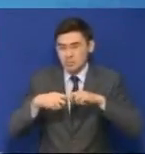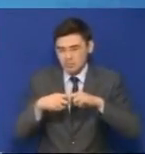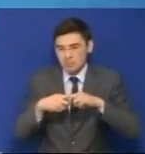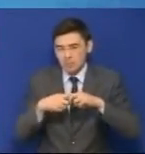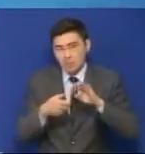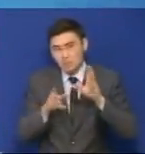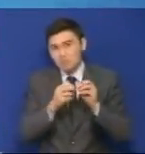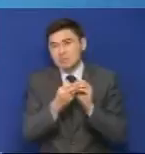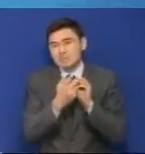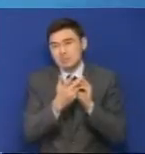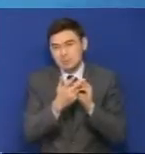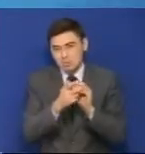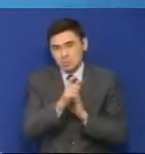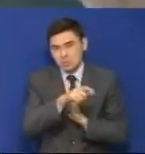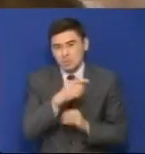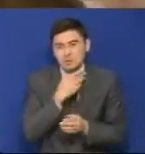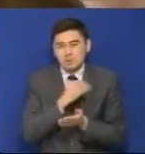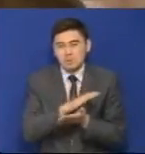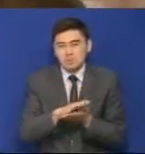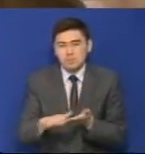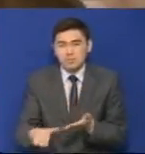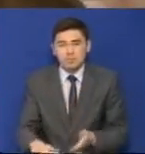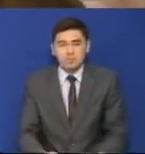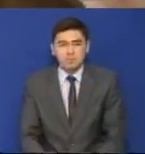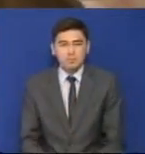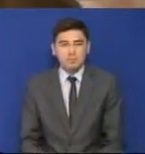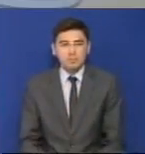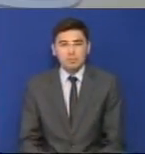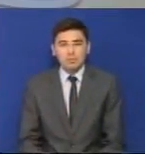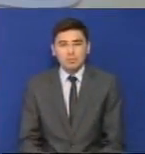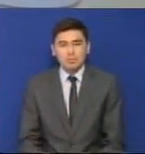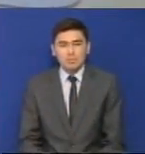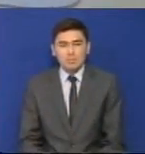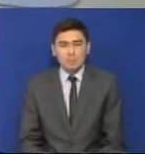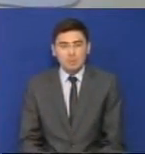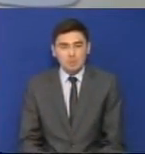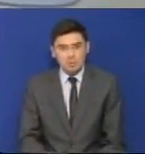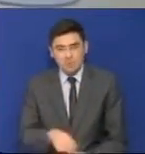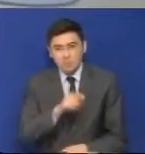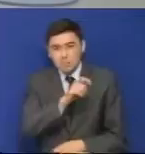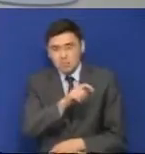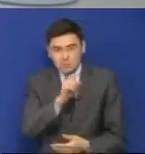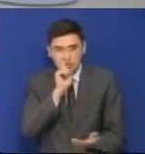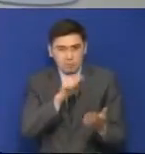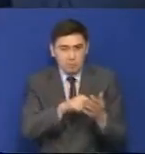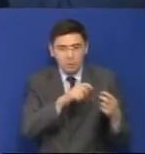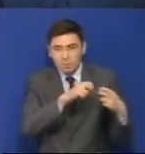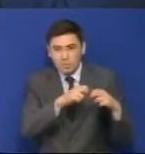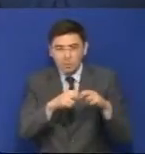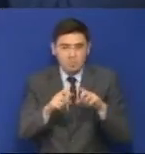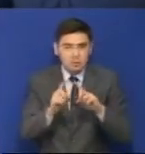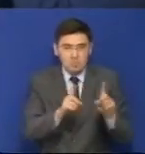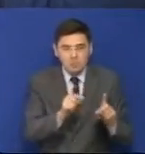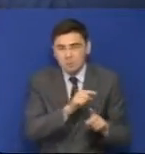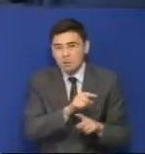жиыны 13 семейлік болды. Түрлі өмірлік жағдайларға душар болған семейліктер қандай жағдай болмасын қолдауды Нұр